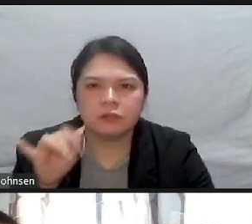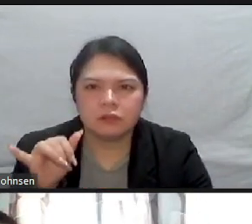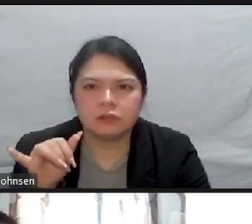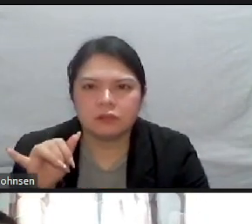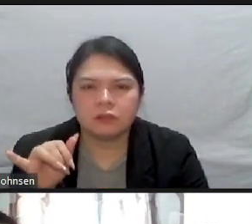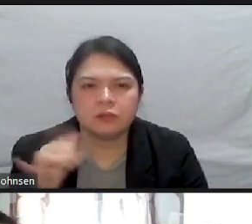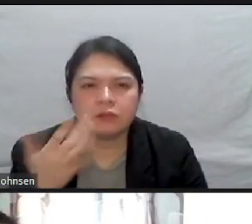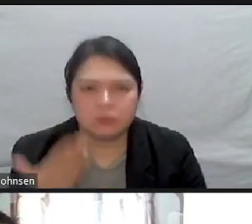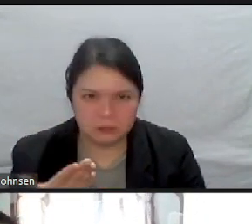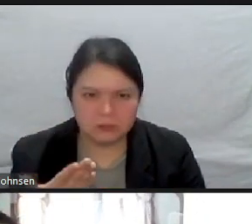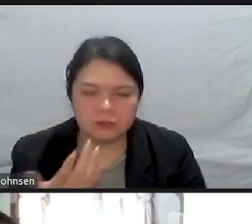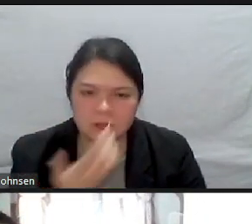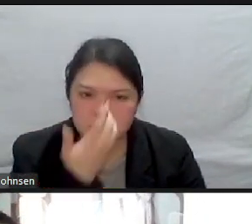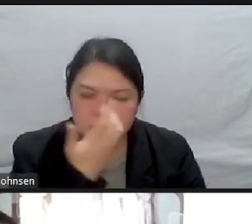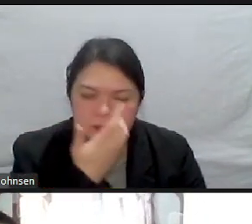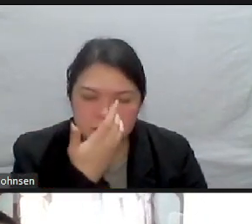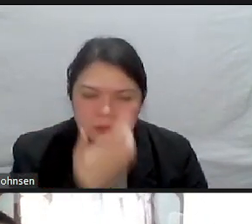ng hand. Ma'am Poti?